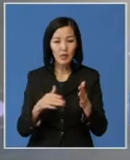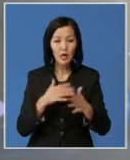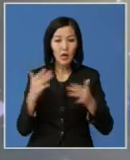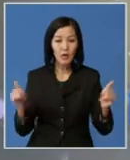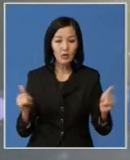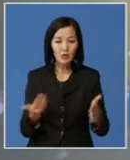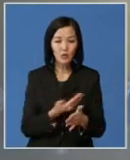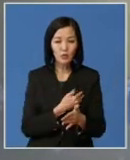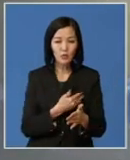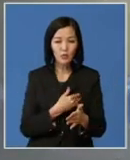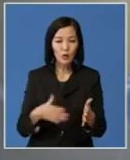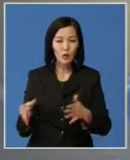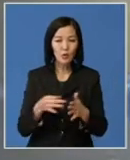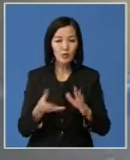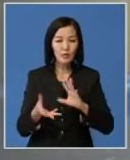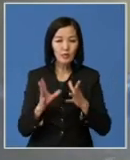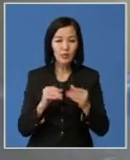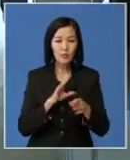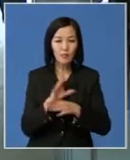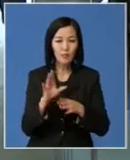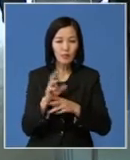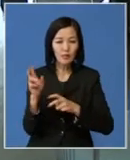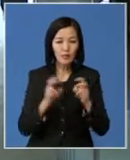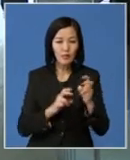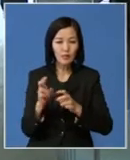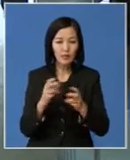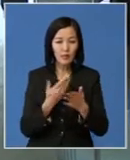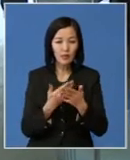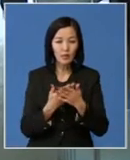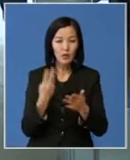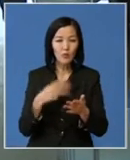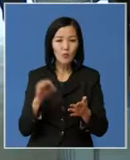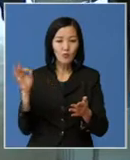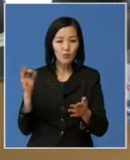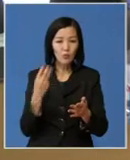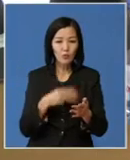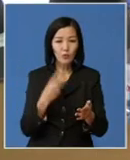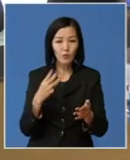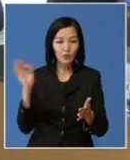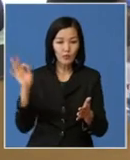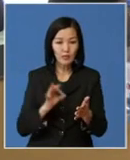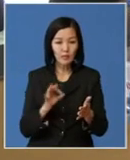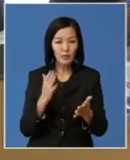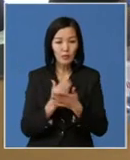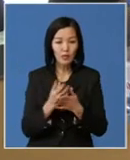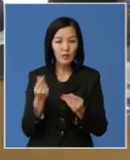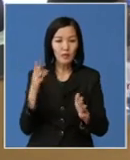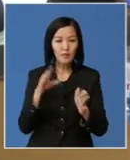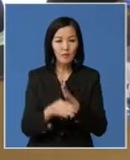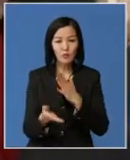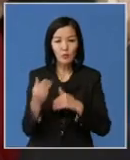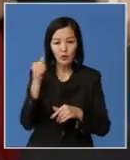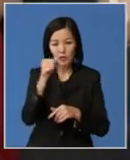отыр. Бұл көрсеткіш облыстағы жалпы өндірістік сала мөлшерінің 33% құрайды. Ал инвестиция көлемін өткен